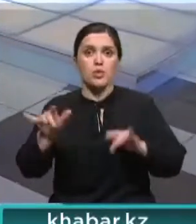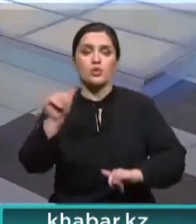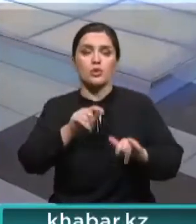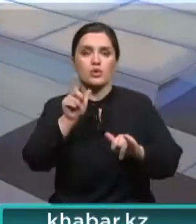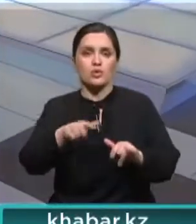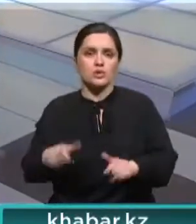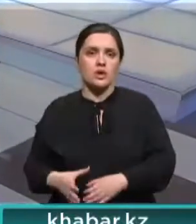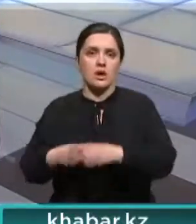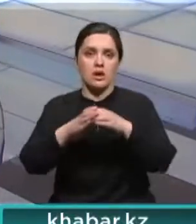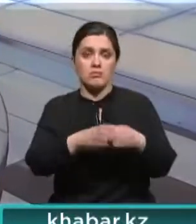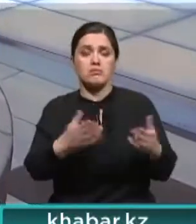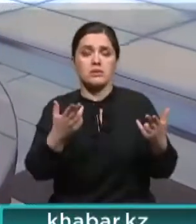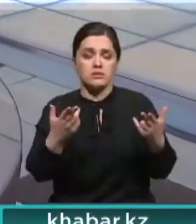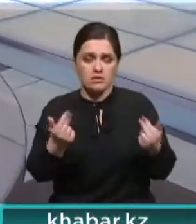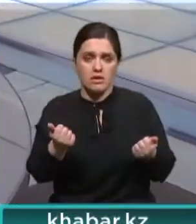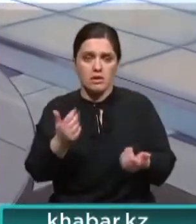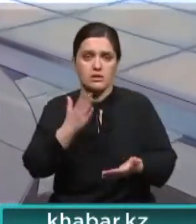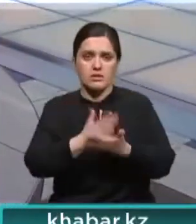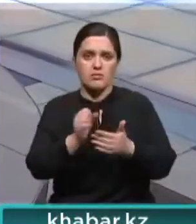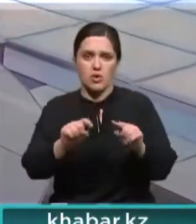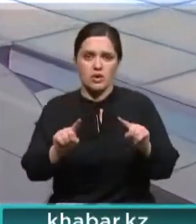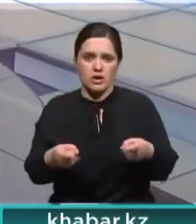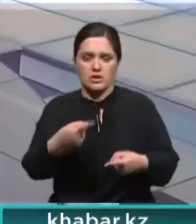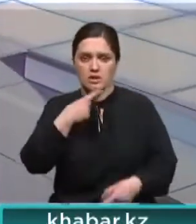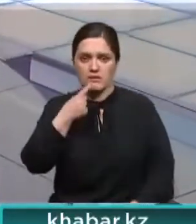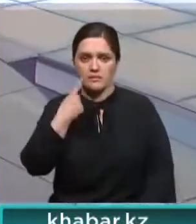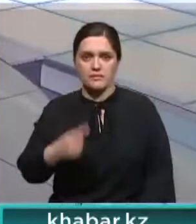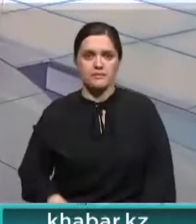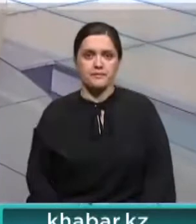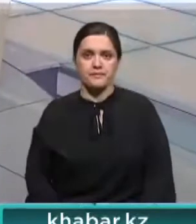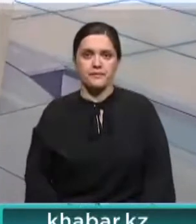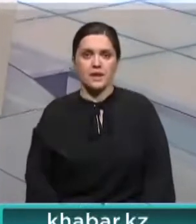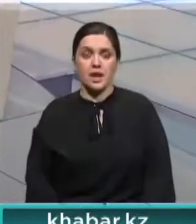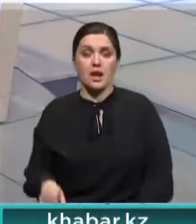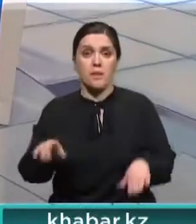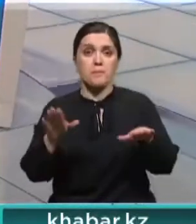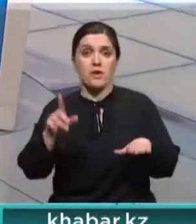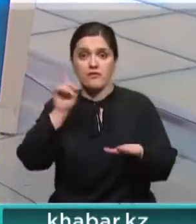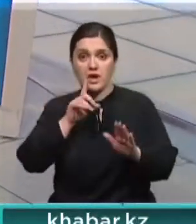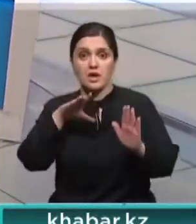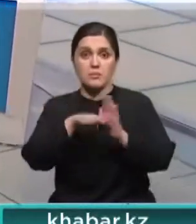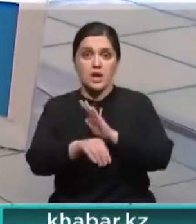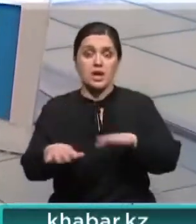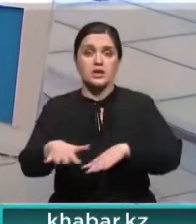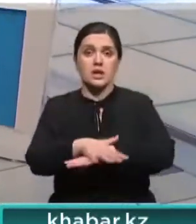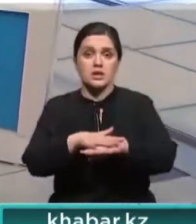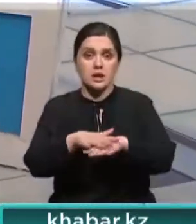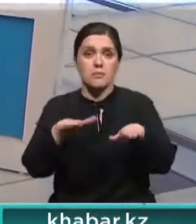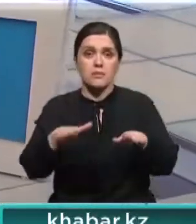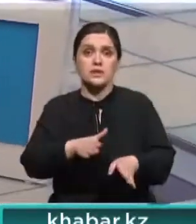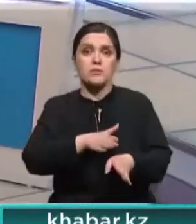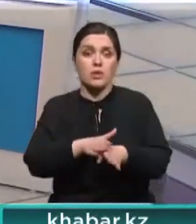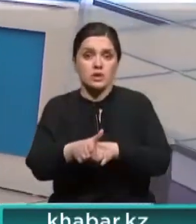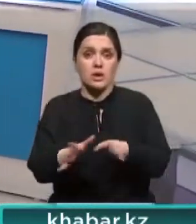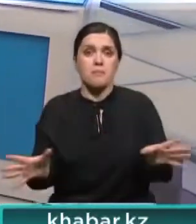этом я хотел как раз и сказать. Что... Если можно, коротко. Да. Пункты временного размещения населения местными исполнительными